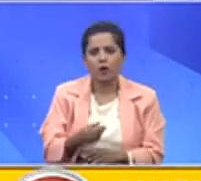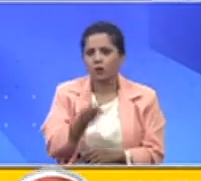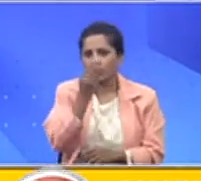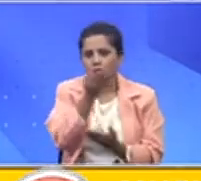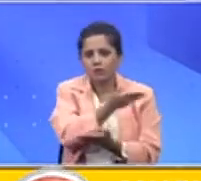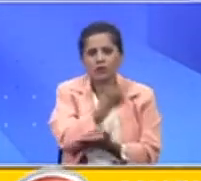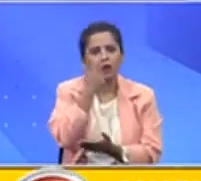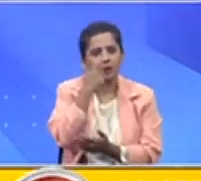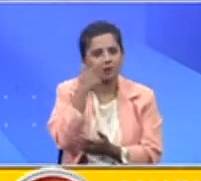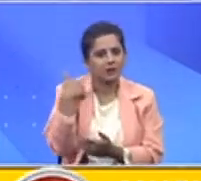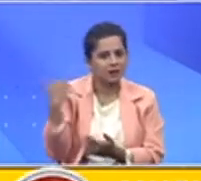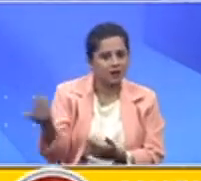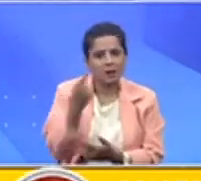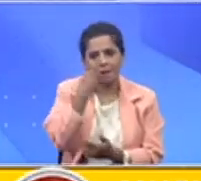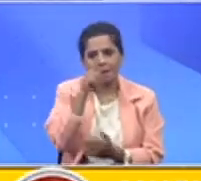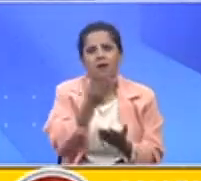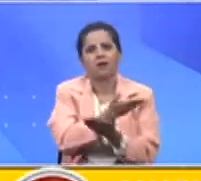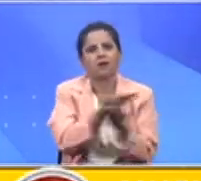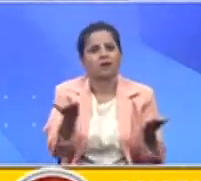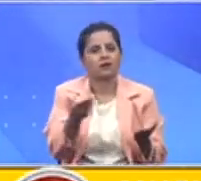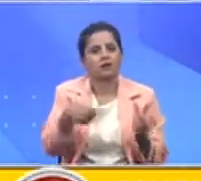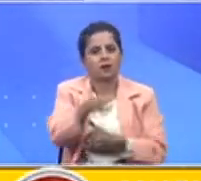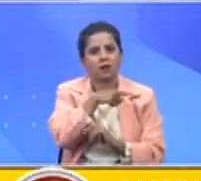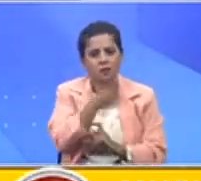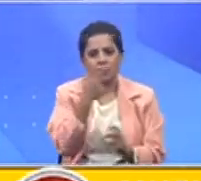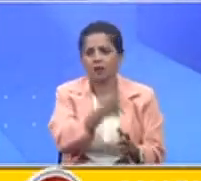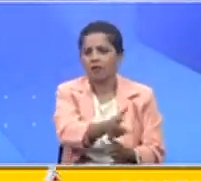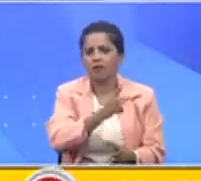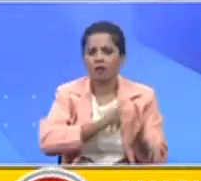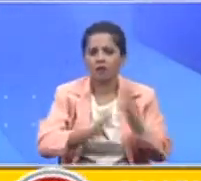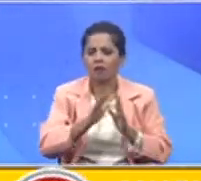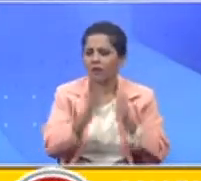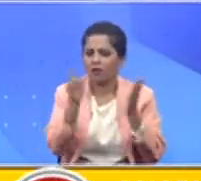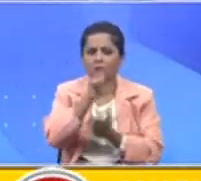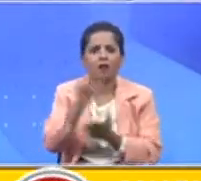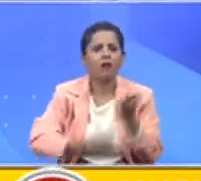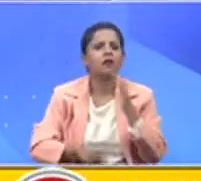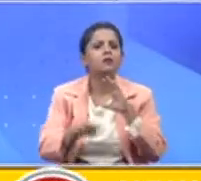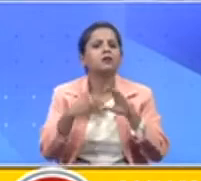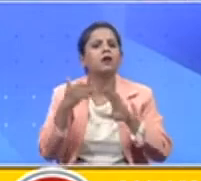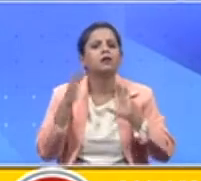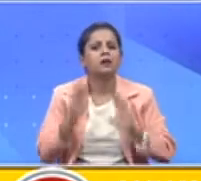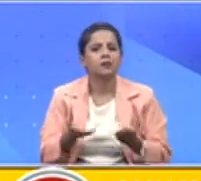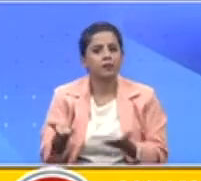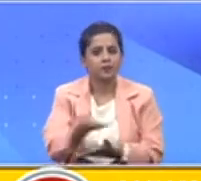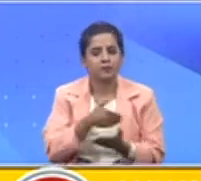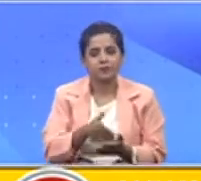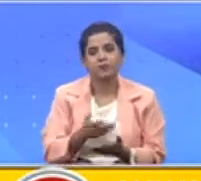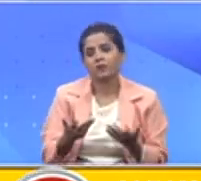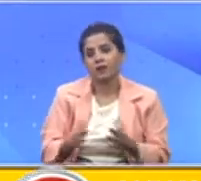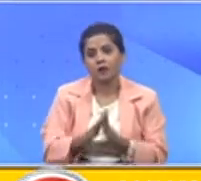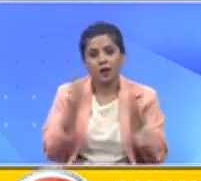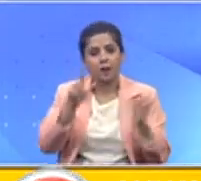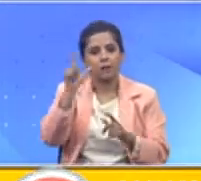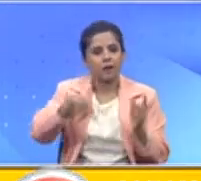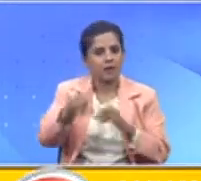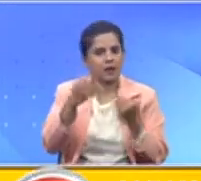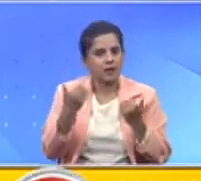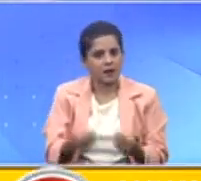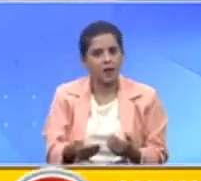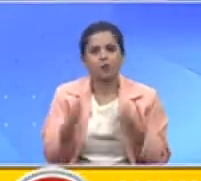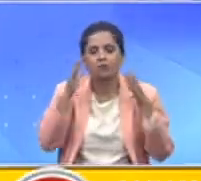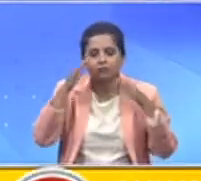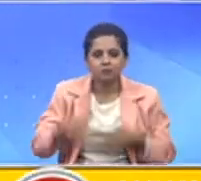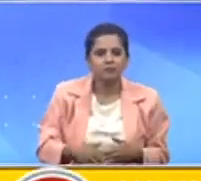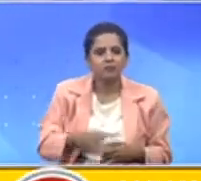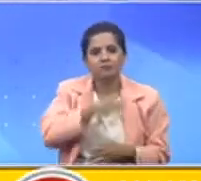माताओं और बहनों ने इस बारे में मुझे काफी कुछ लिखा है अब ज्यादा से ज्यादा लोगों को हज